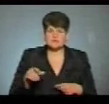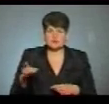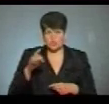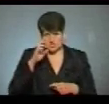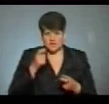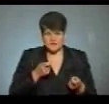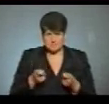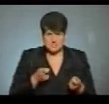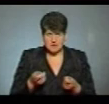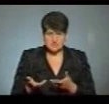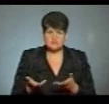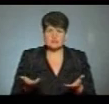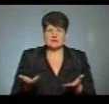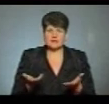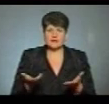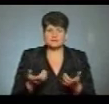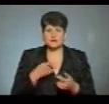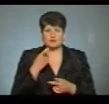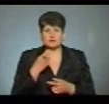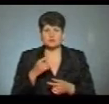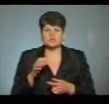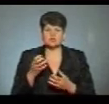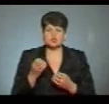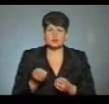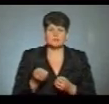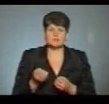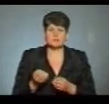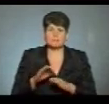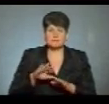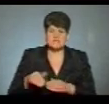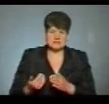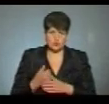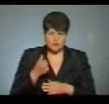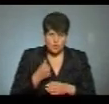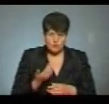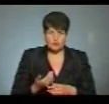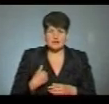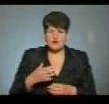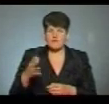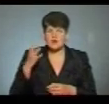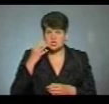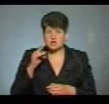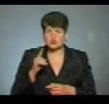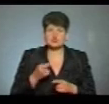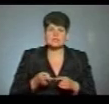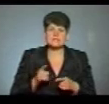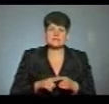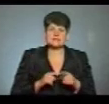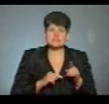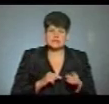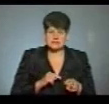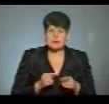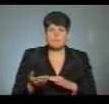державних адміністрацій, яке анонсувалося ще після нового року. Я вважаю, що це там, скажімо,